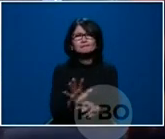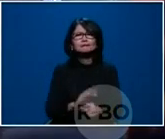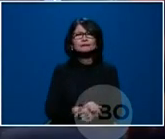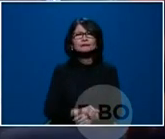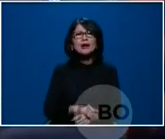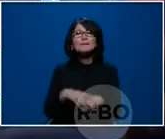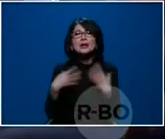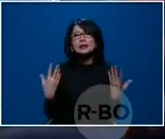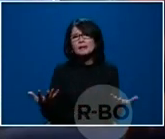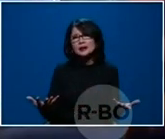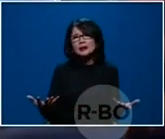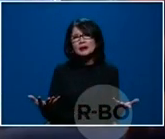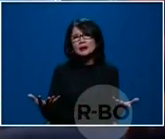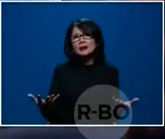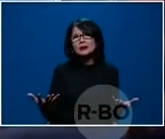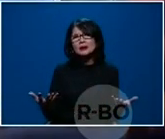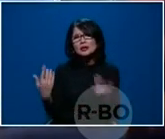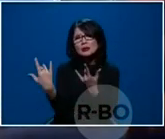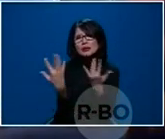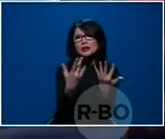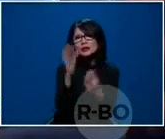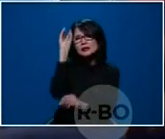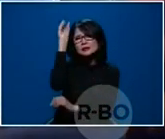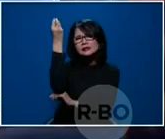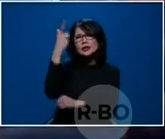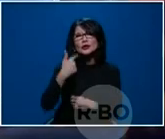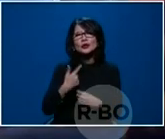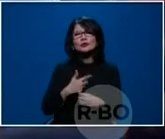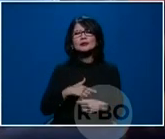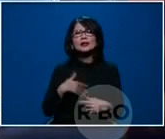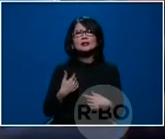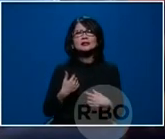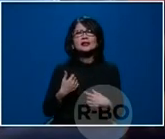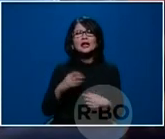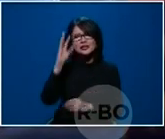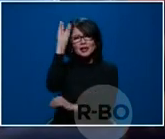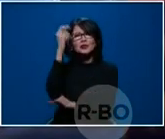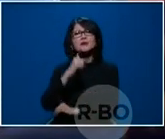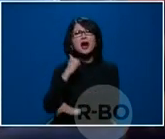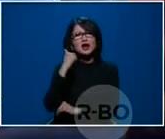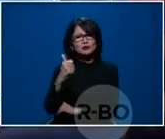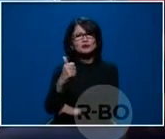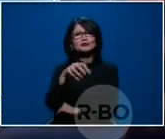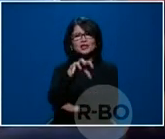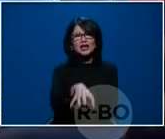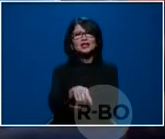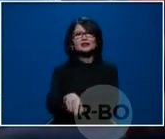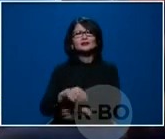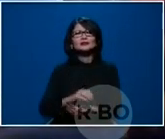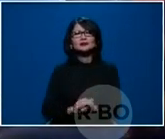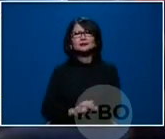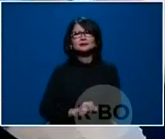juga ya merasa Jakarta ini layak untuk dihuni Terima kasih